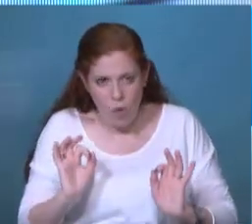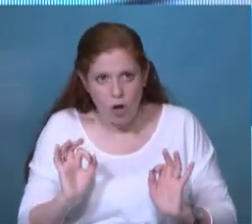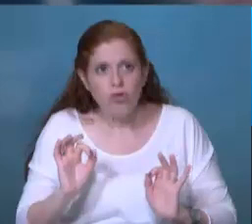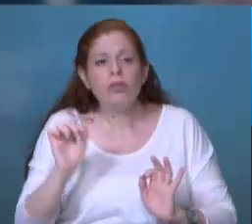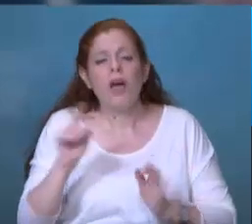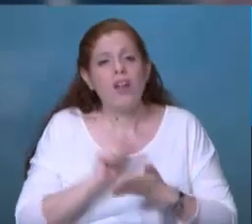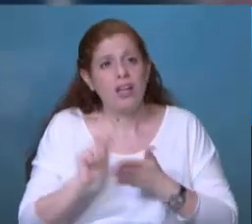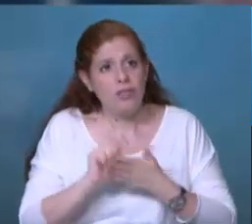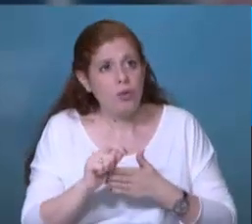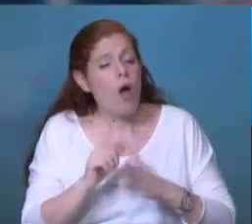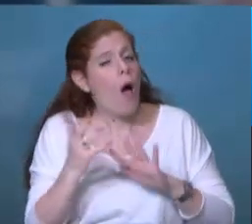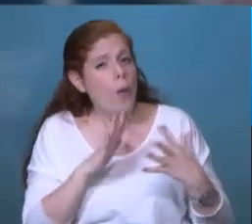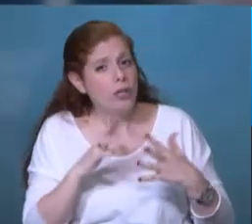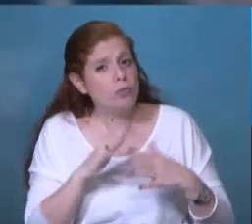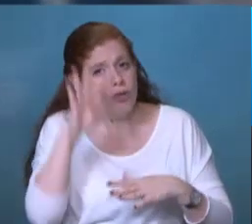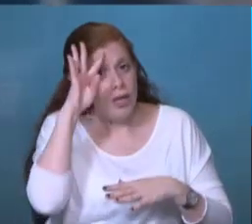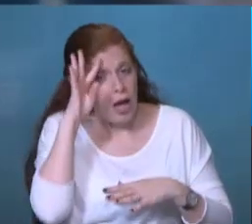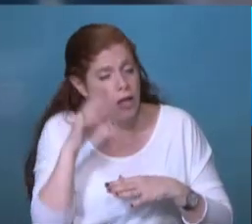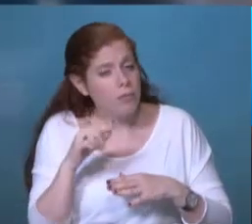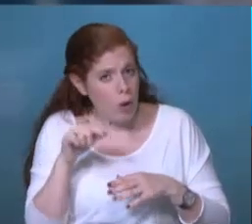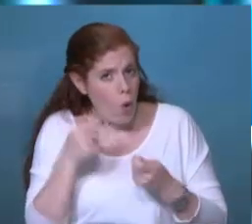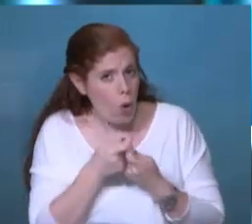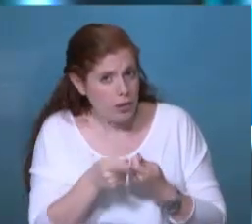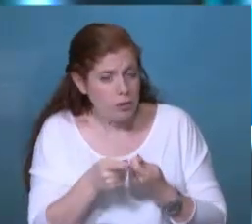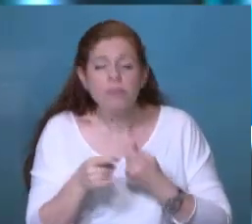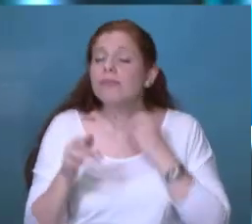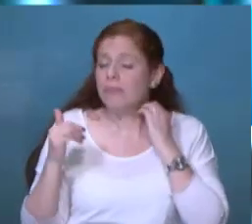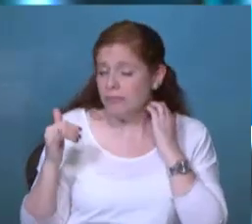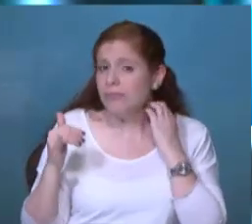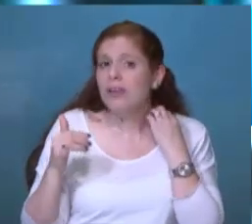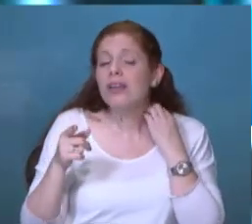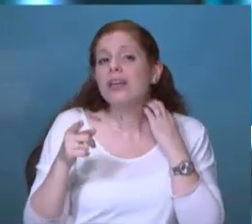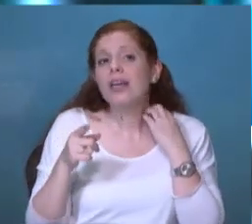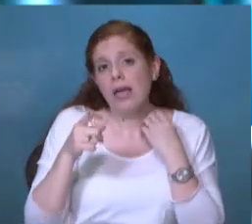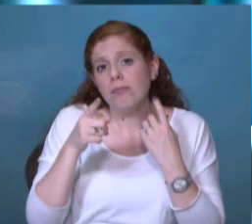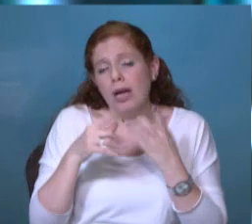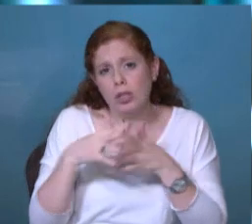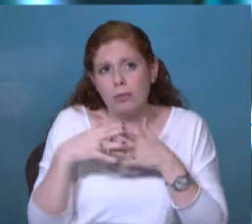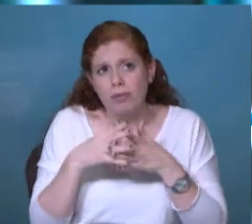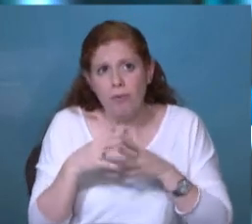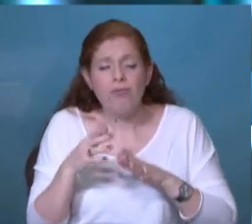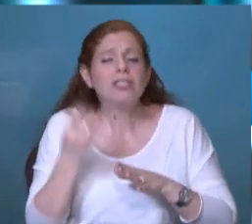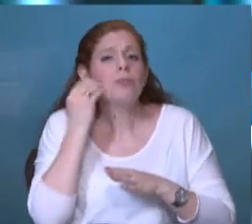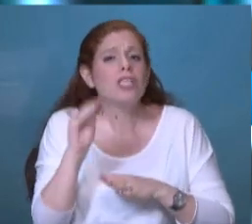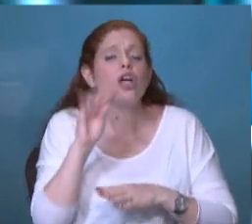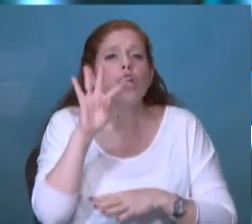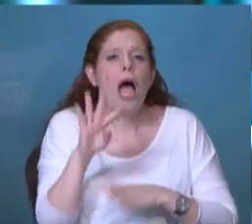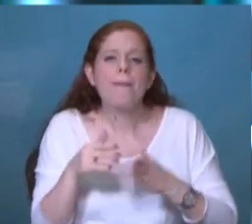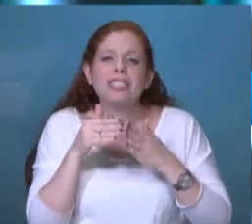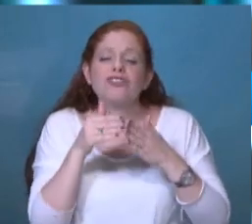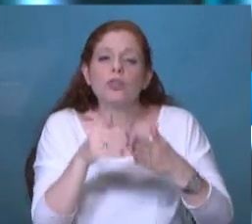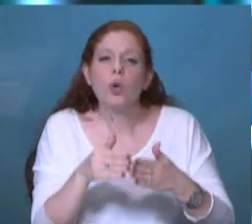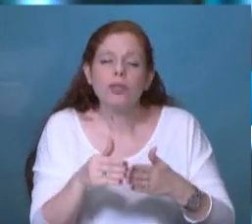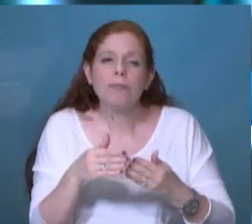כתבנו, הערכות הן שאיראן עומדת מאחורי זה. תראה, איחוד האמירויות היא בעלת ברית מאוד קרובה שארצות הברית מהמפרץ, והיא מודיעה שארבע ספינות מסחריות